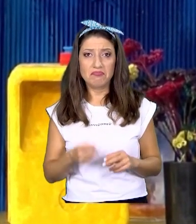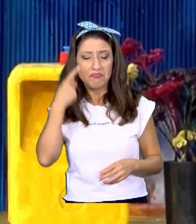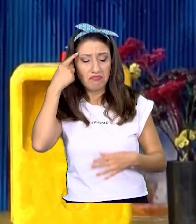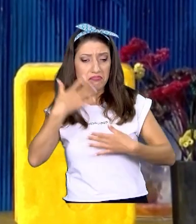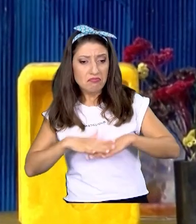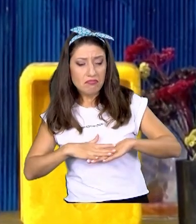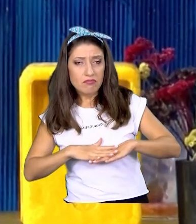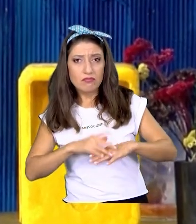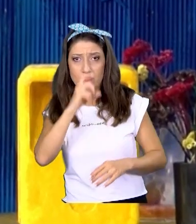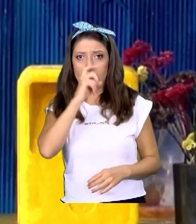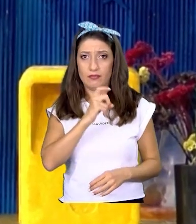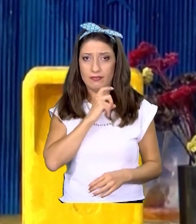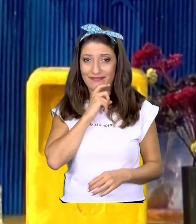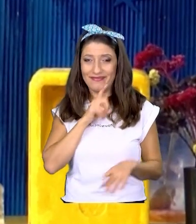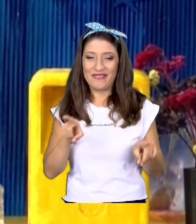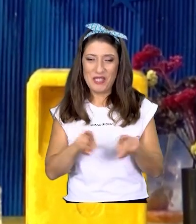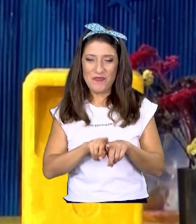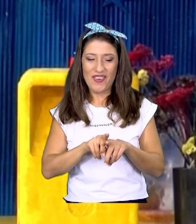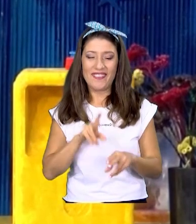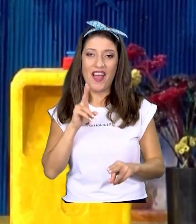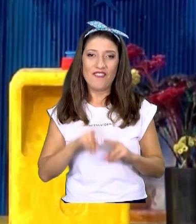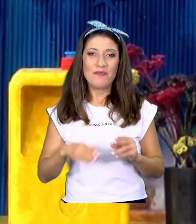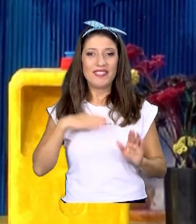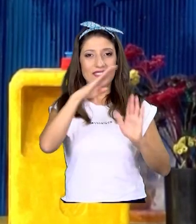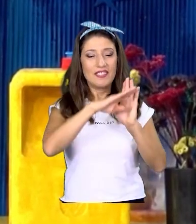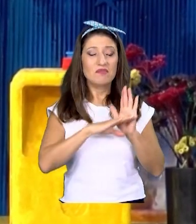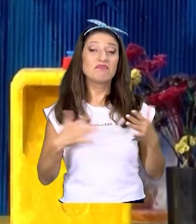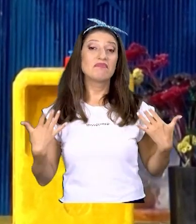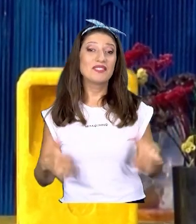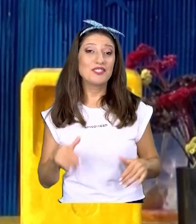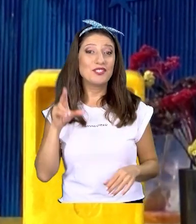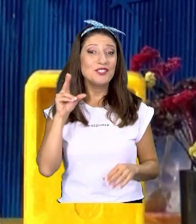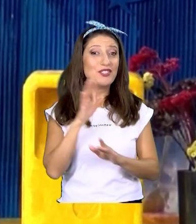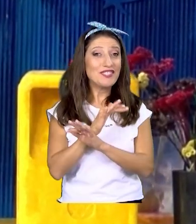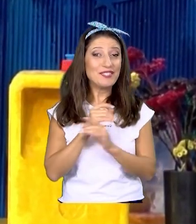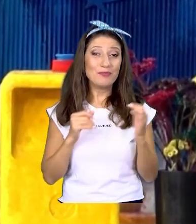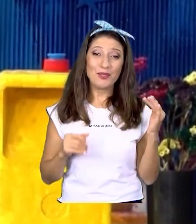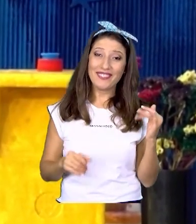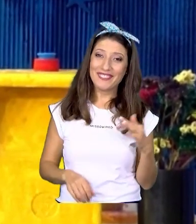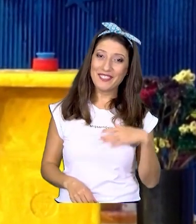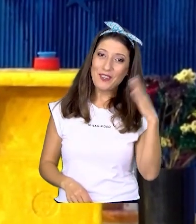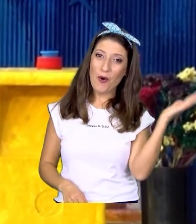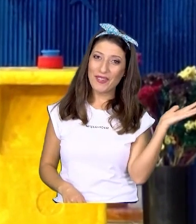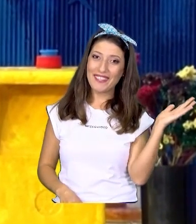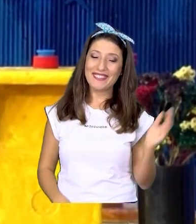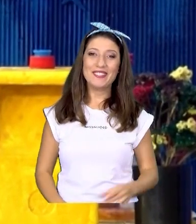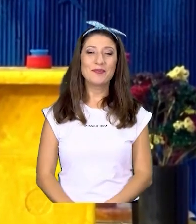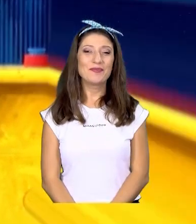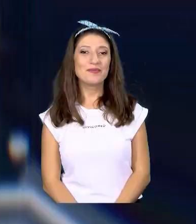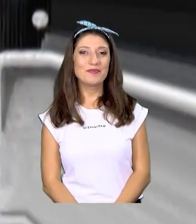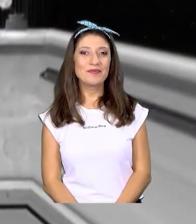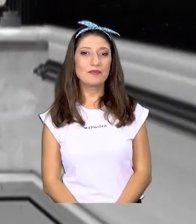առեղծված, այդպես առեղծված այն էլ պիտի ավարտենք մեր ծրագիրը։ Բա, չիկ-չիկ,